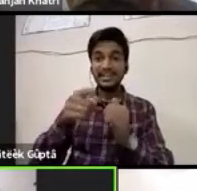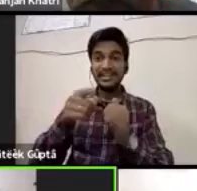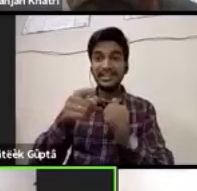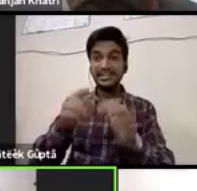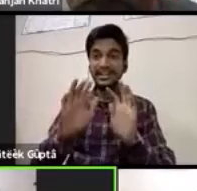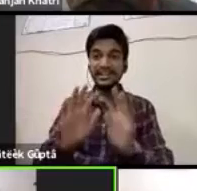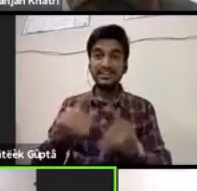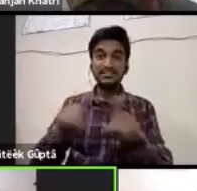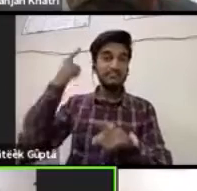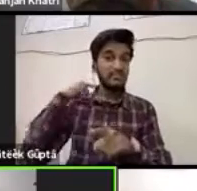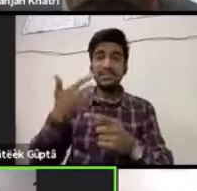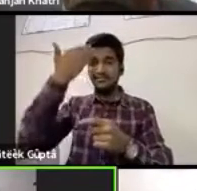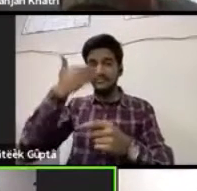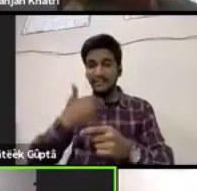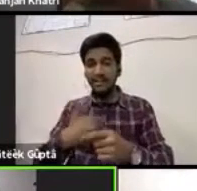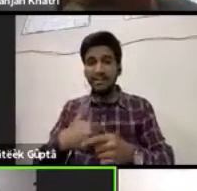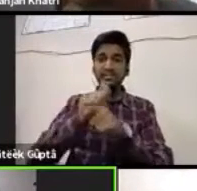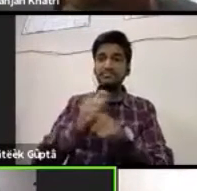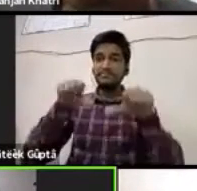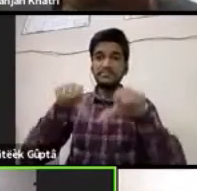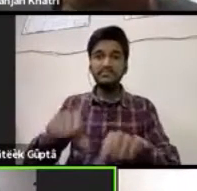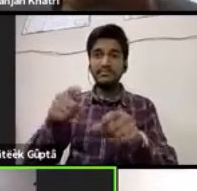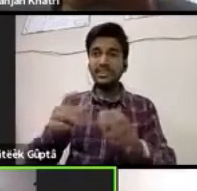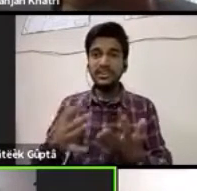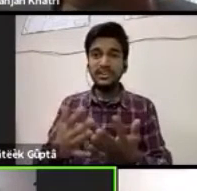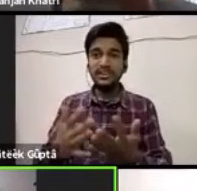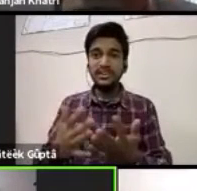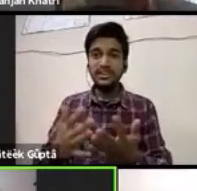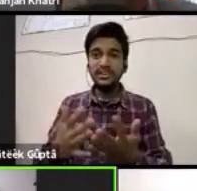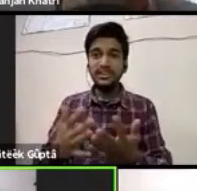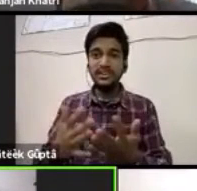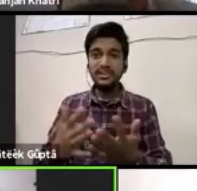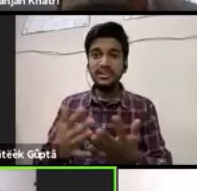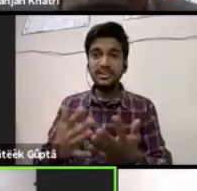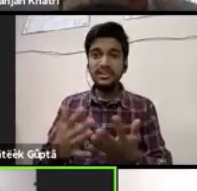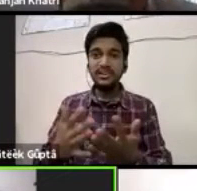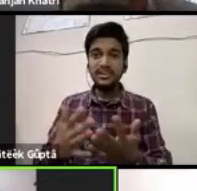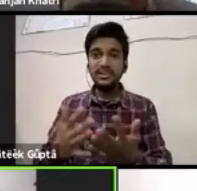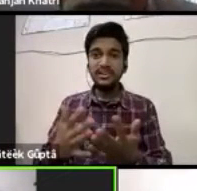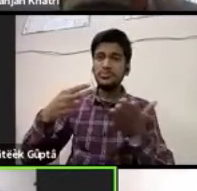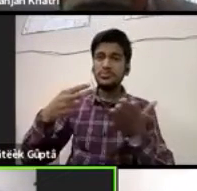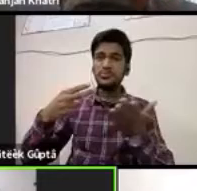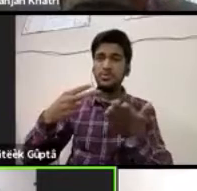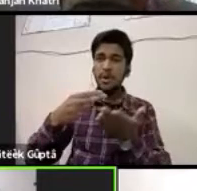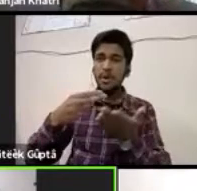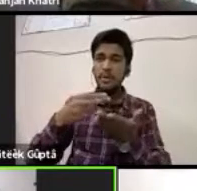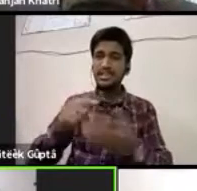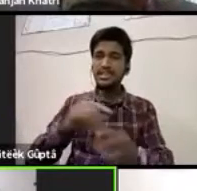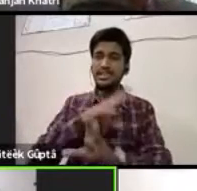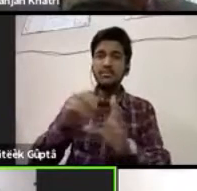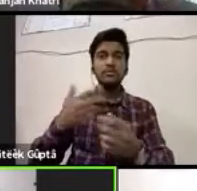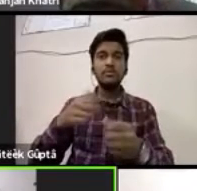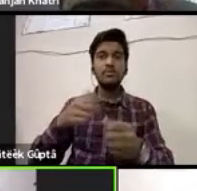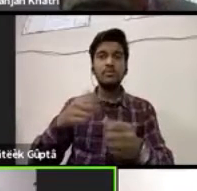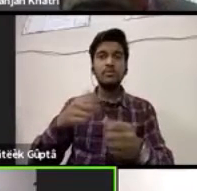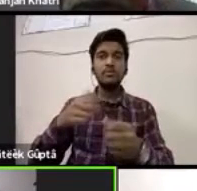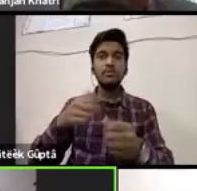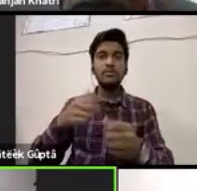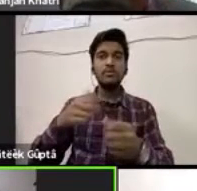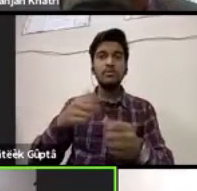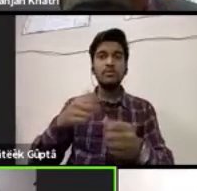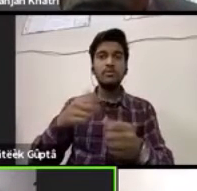पैरालिसिस बिलो द लेवल ऑफ इंजरी दैट कॉजेस परमानेंट पैरालिसिस, इसका कोई क्योर नहीं है दुनिया में। यूएस